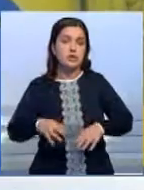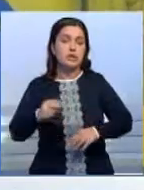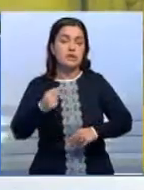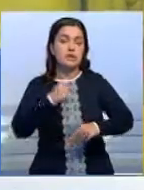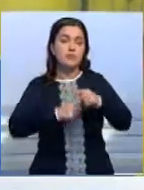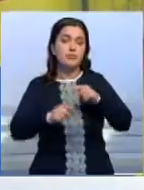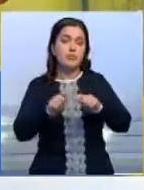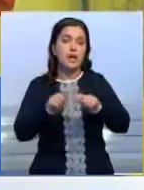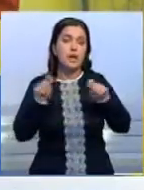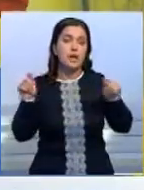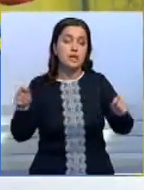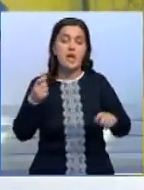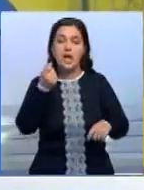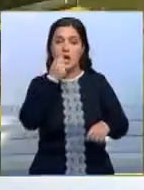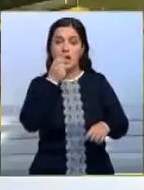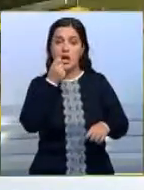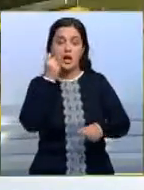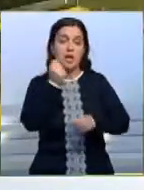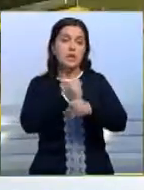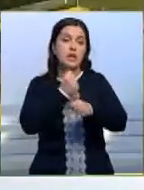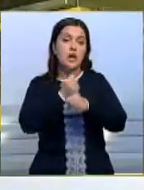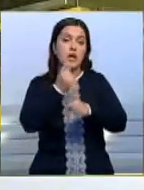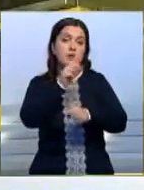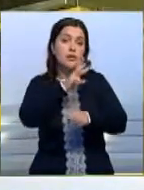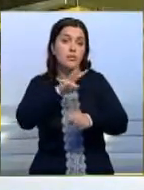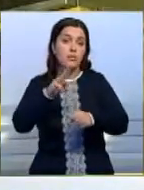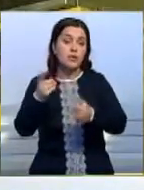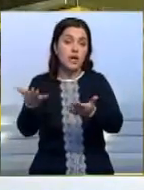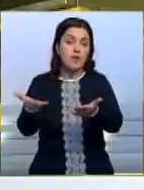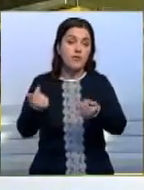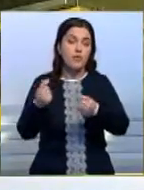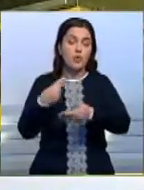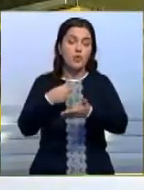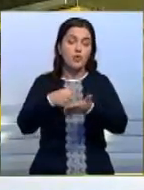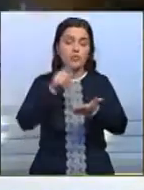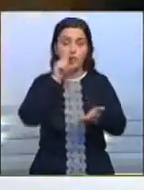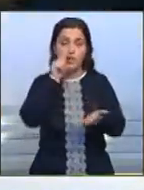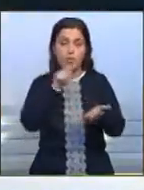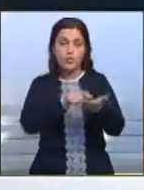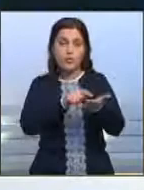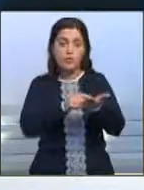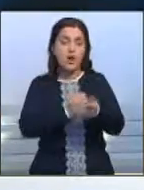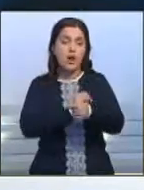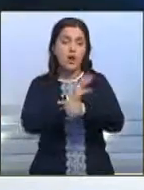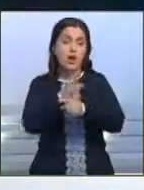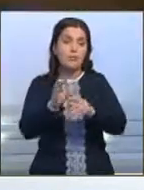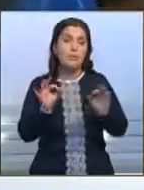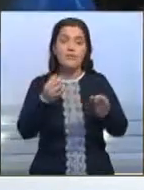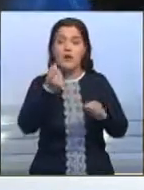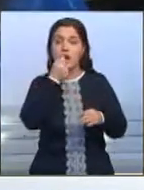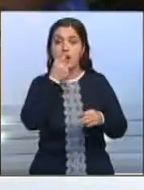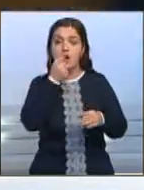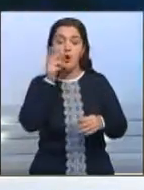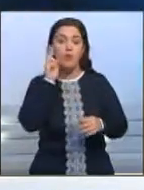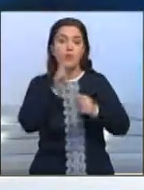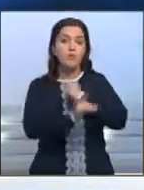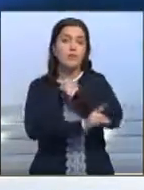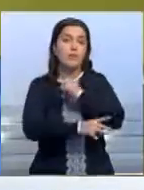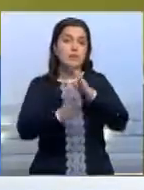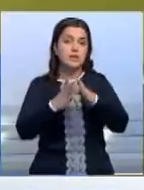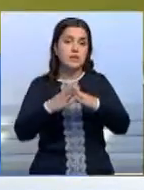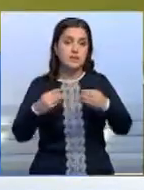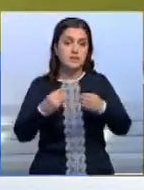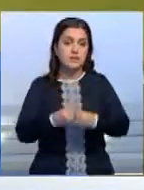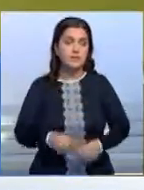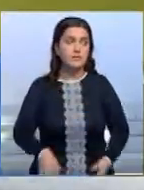на производстве яиц. На полученный 1 000 000 тенге он закупил кур несушек и обеспечивает свежими яйцами малообеспеченные семьи.